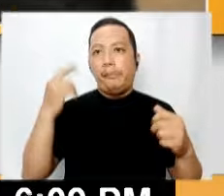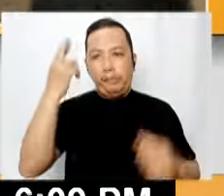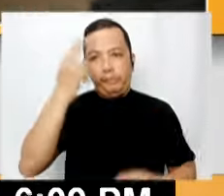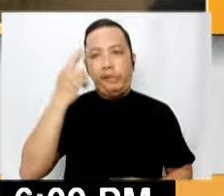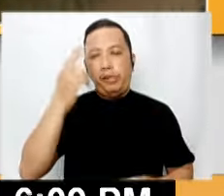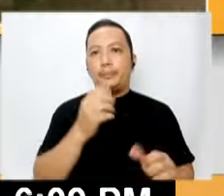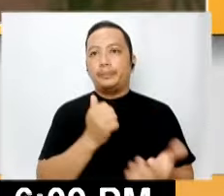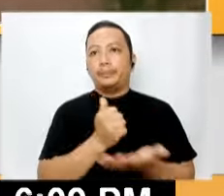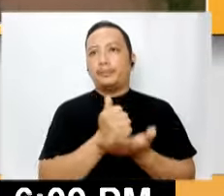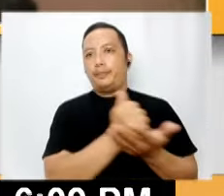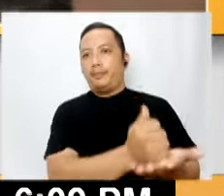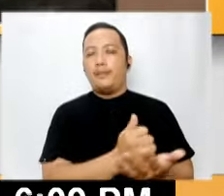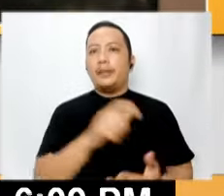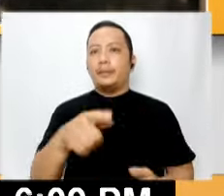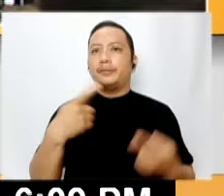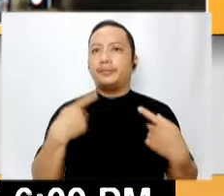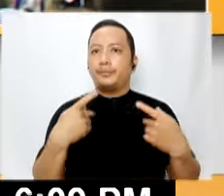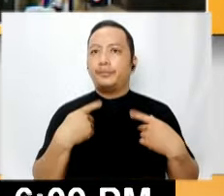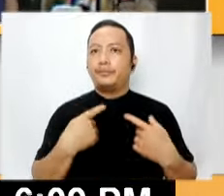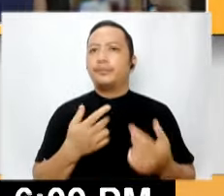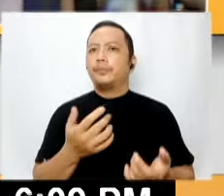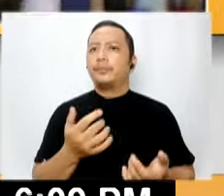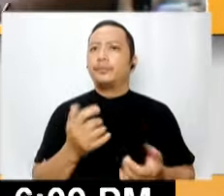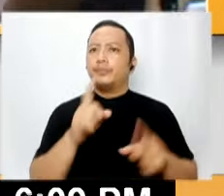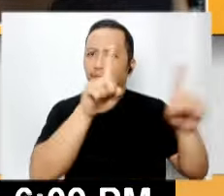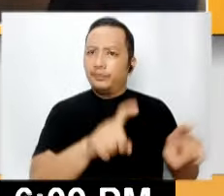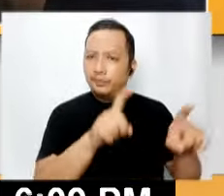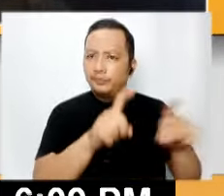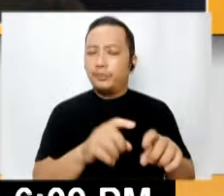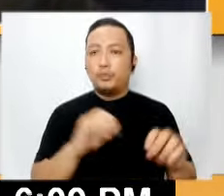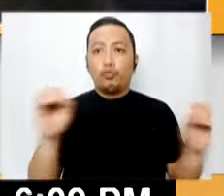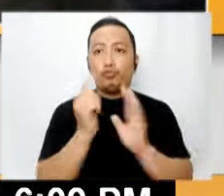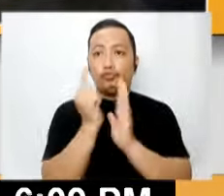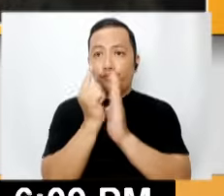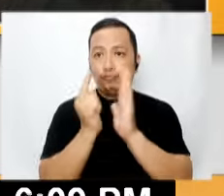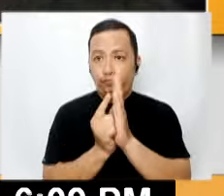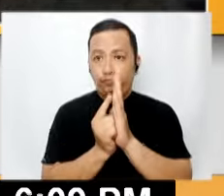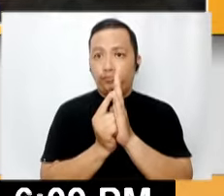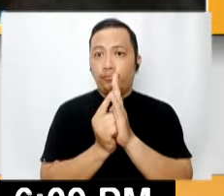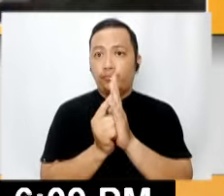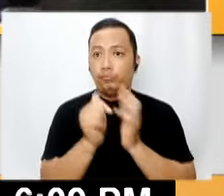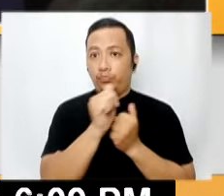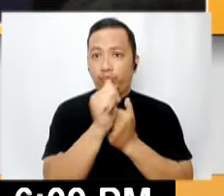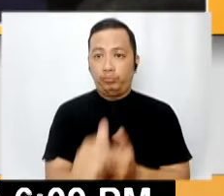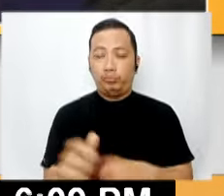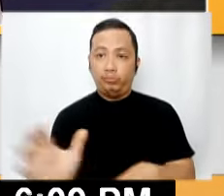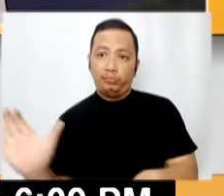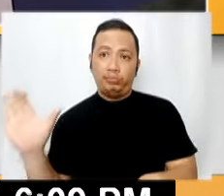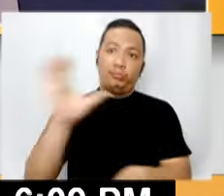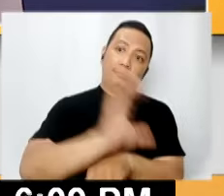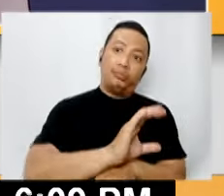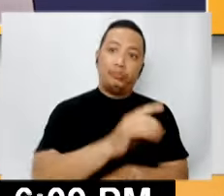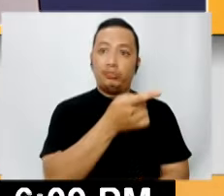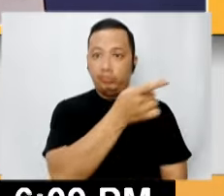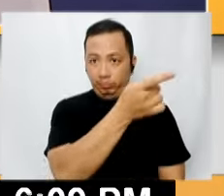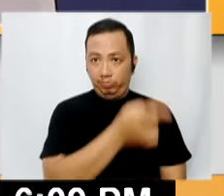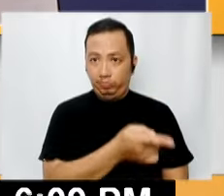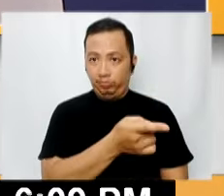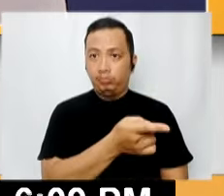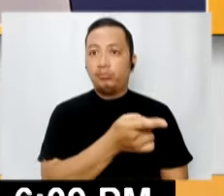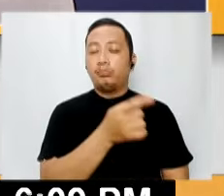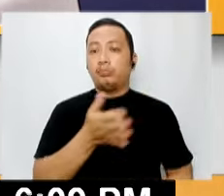Kumbaga, wala pong legal na basihan para pilitin si Vice President Sara na pumayag sa isang psych